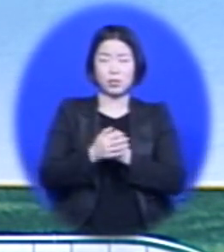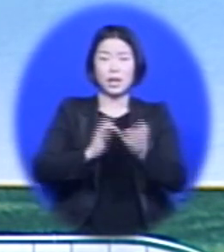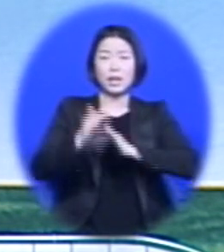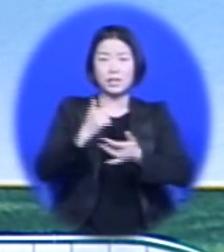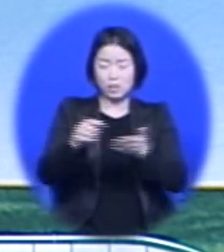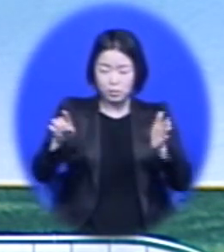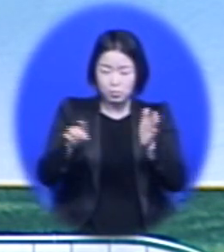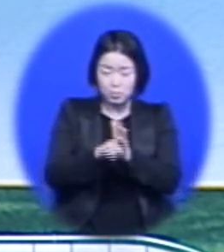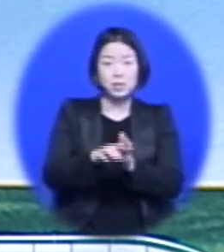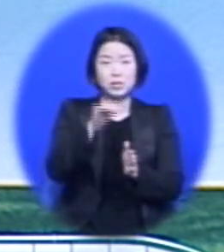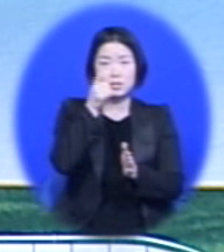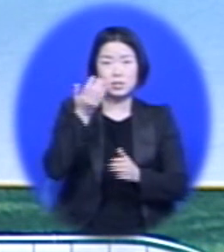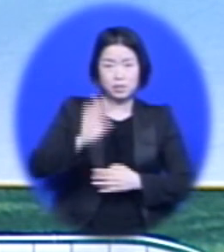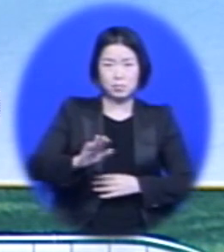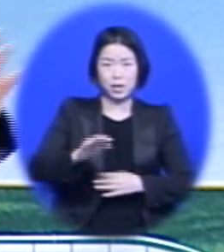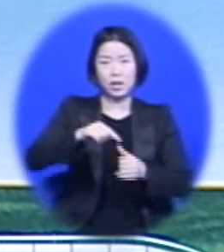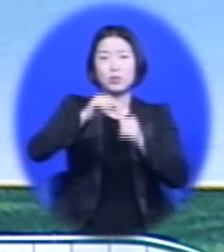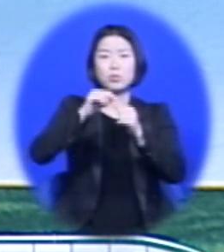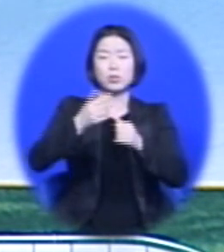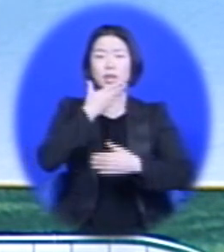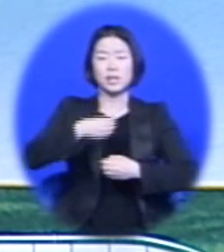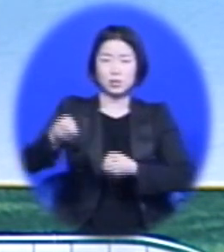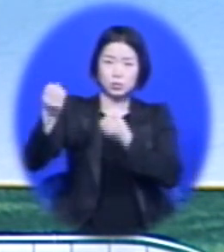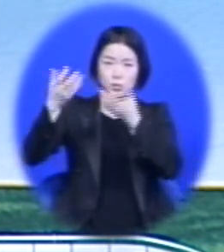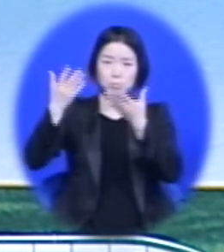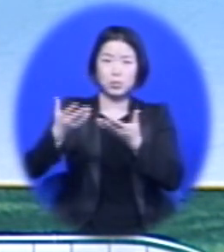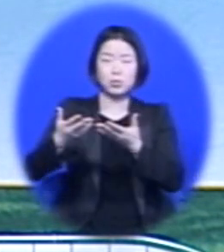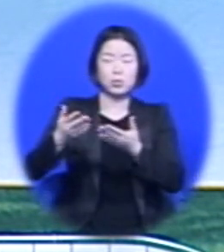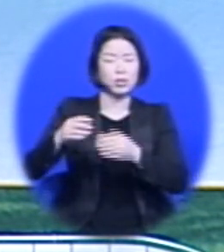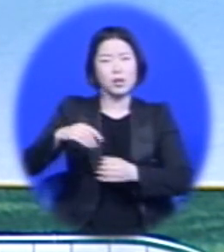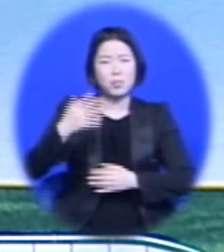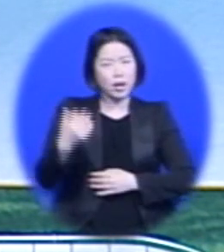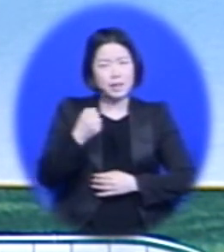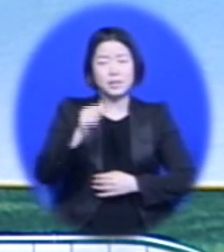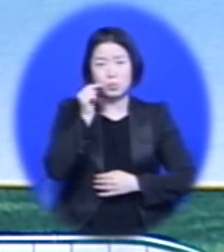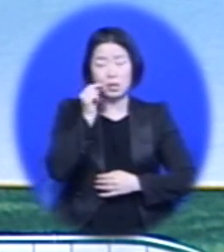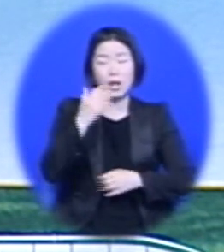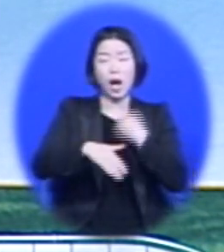예수를 믿기는 믿었지만 구원의 축복을 전혀 누리지 못합니다. 하나님이 왜 이렇게 하실까요?